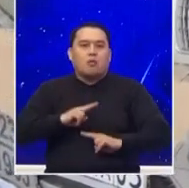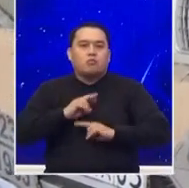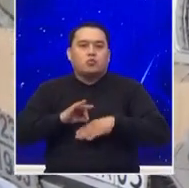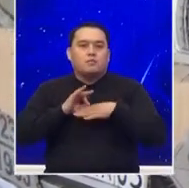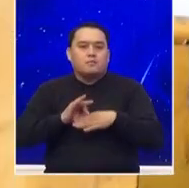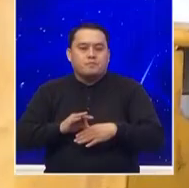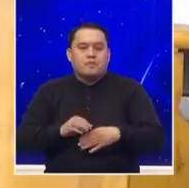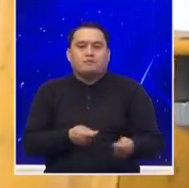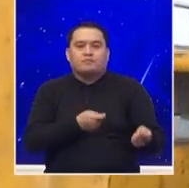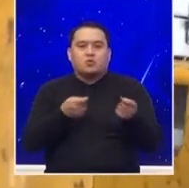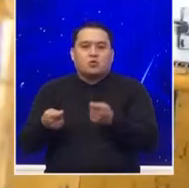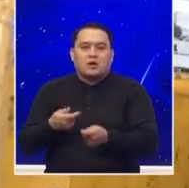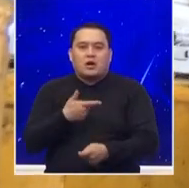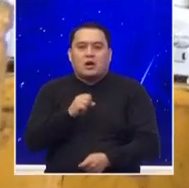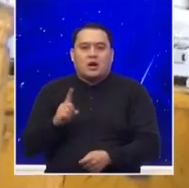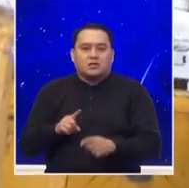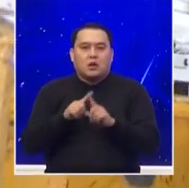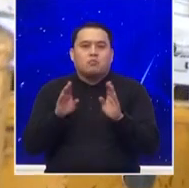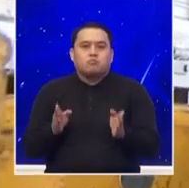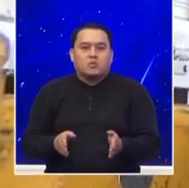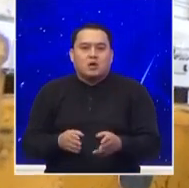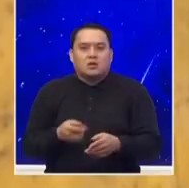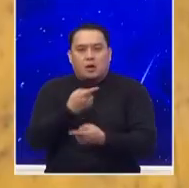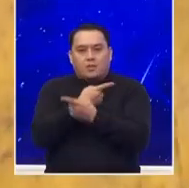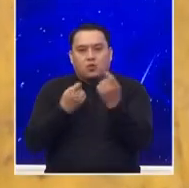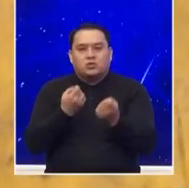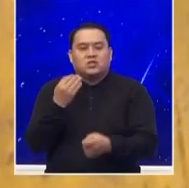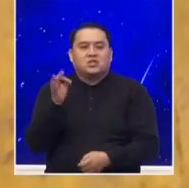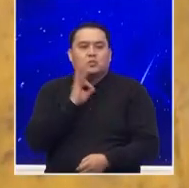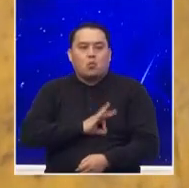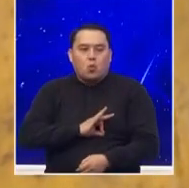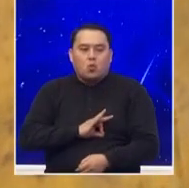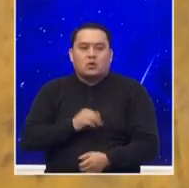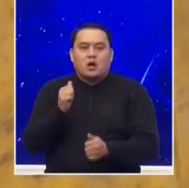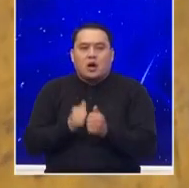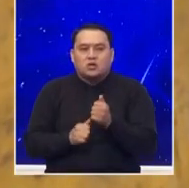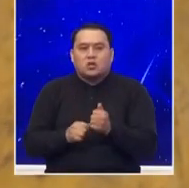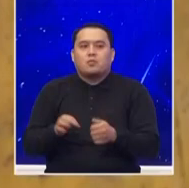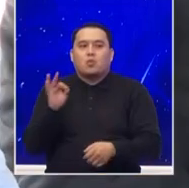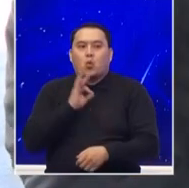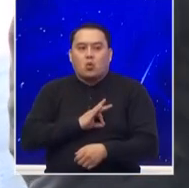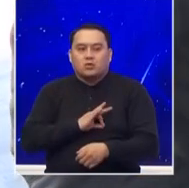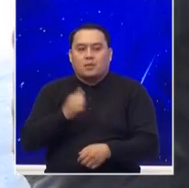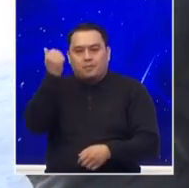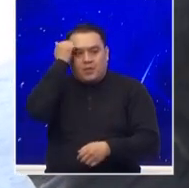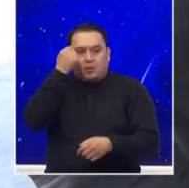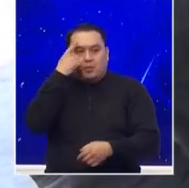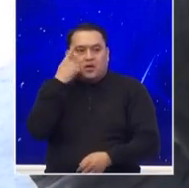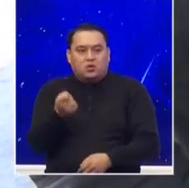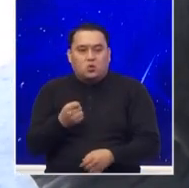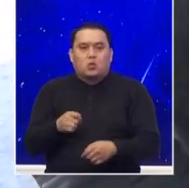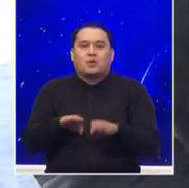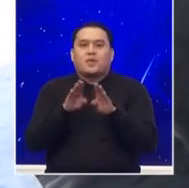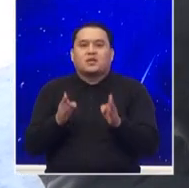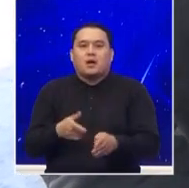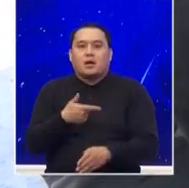проводится и с поставщиком газовых баллонов. Чтобы сведения об опасностях эксплуатации достигли каждого пользователя, памятки с предупреждением размещены